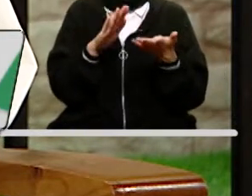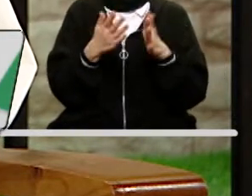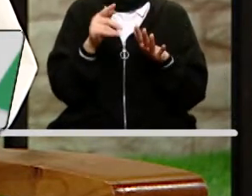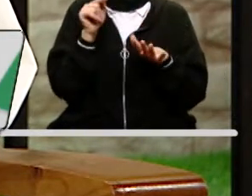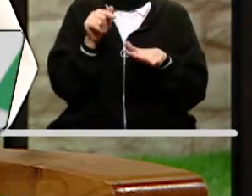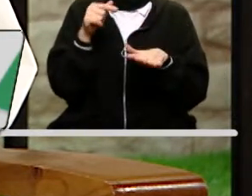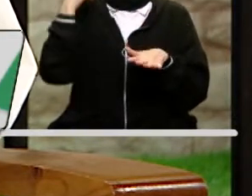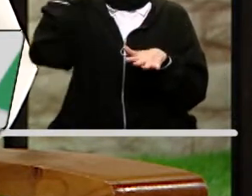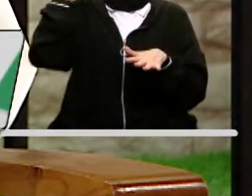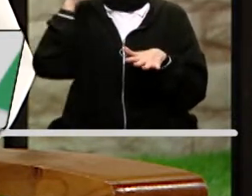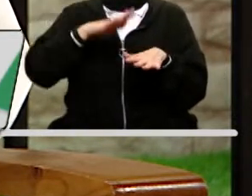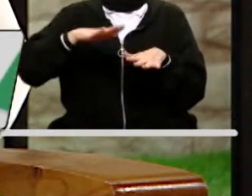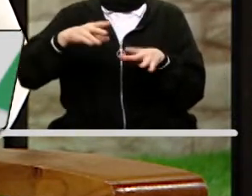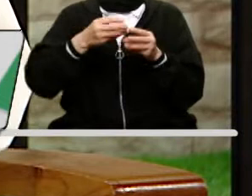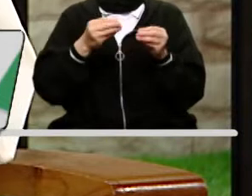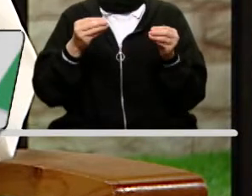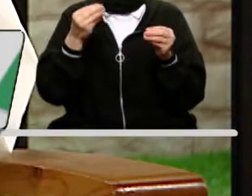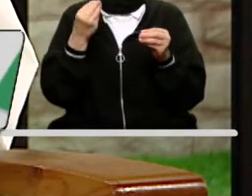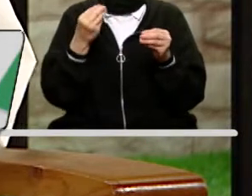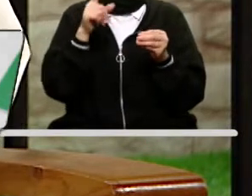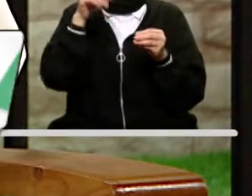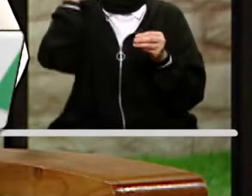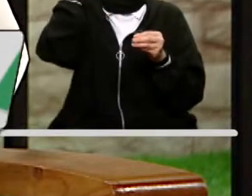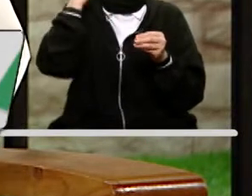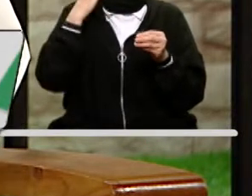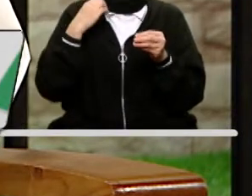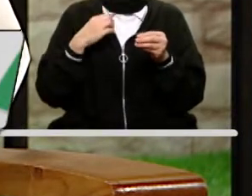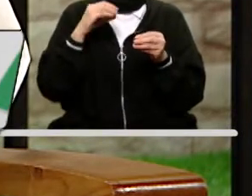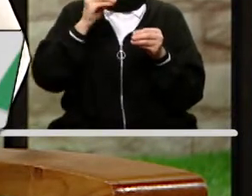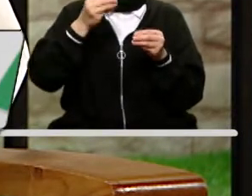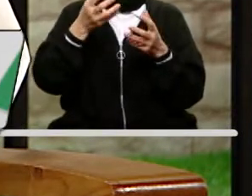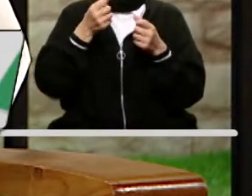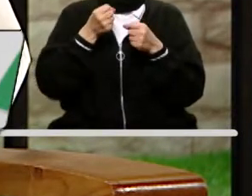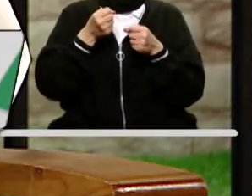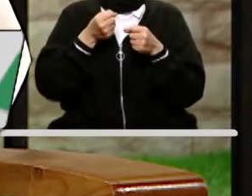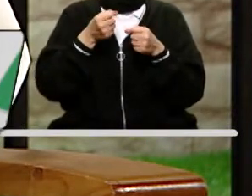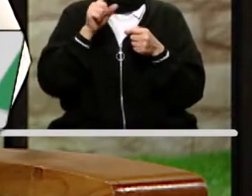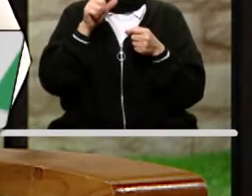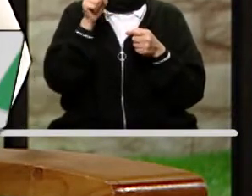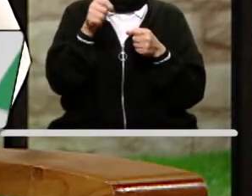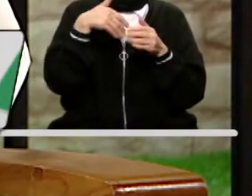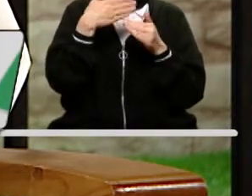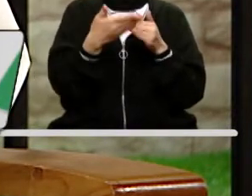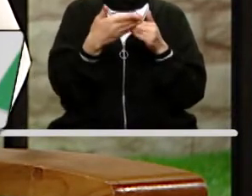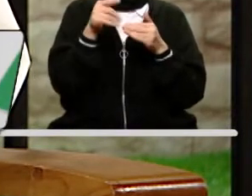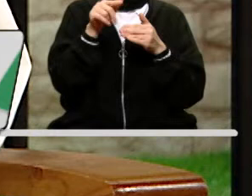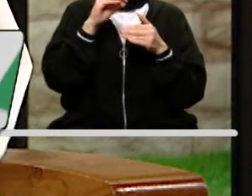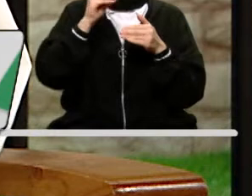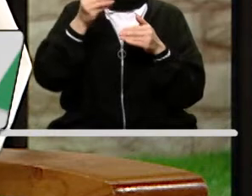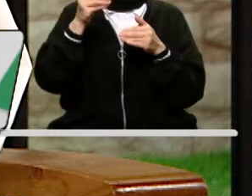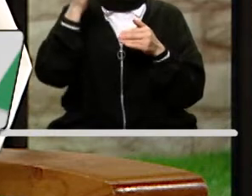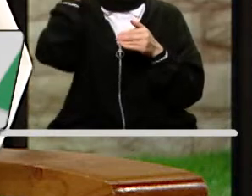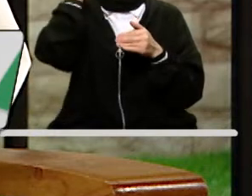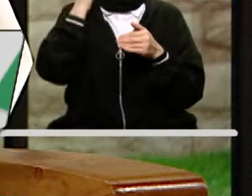Çocuğunuza çok güzel bir saçlı bir bebek aldınız. Ertesi günü bebeğin saçını kesti. Ne yapar o